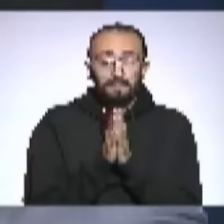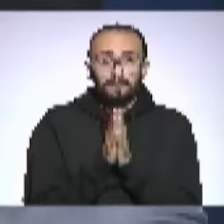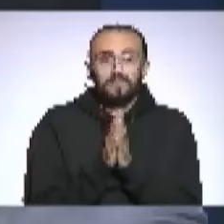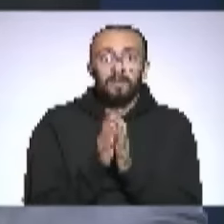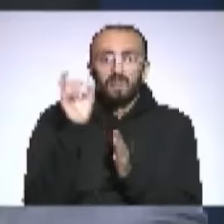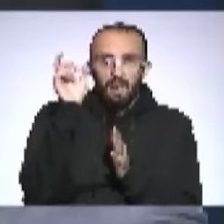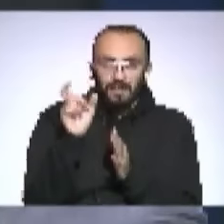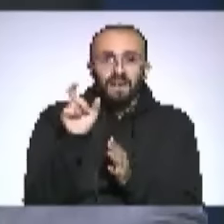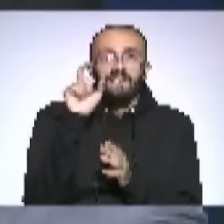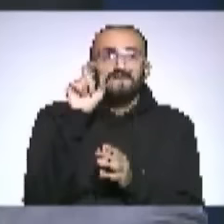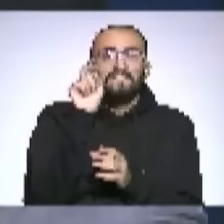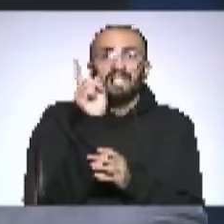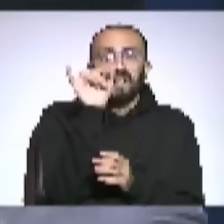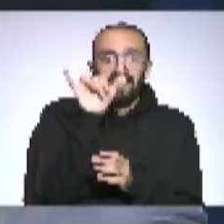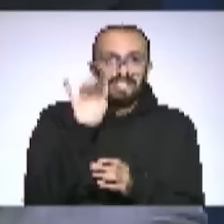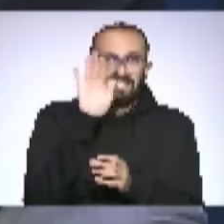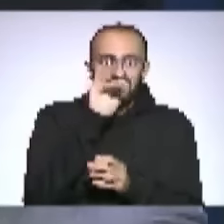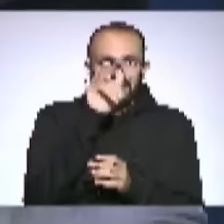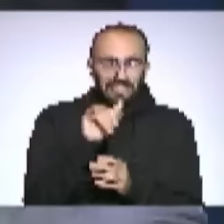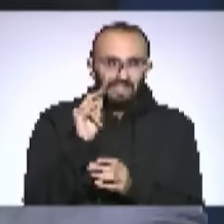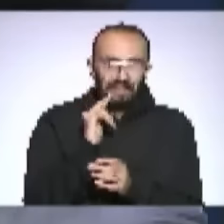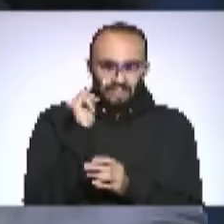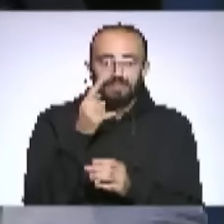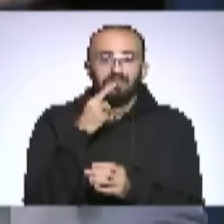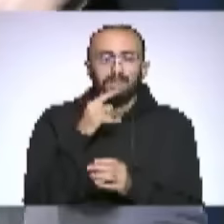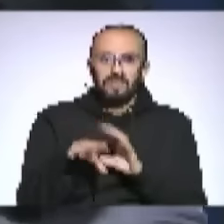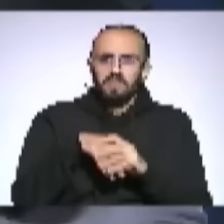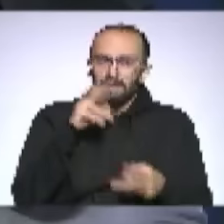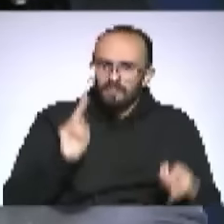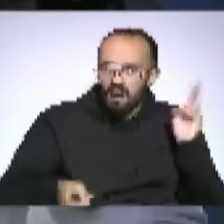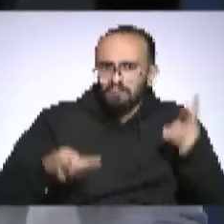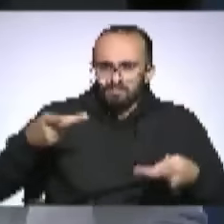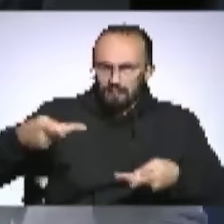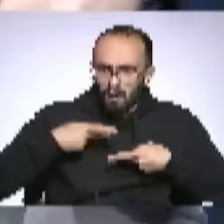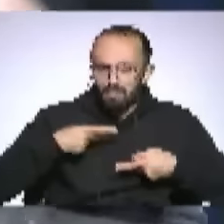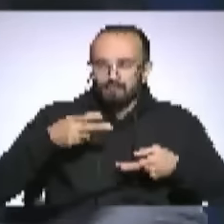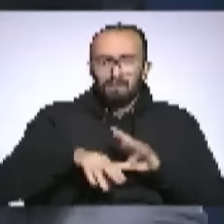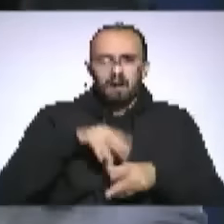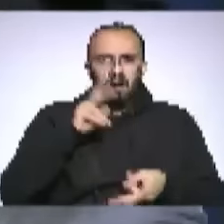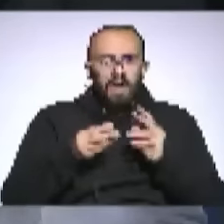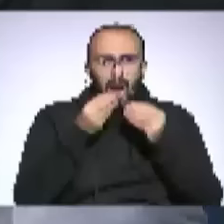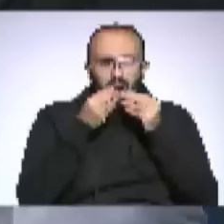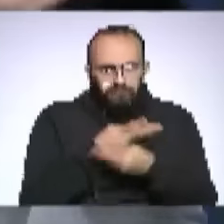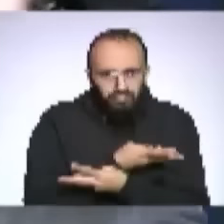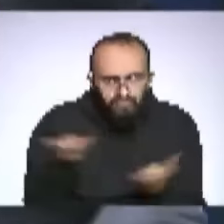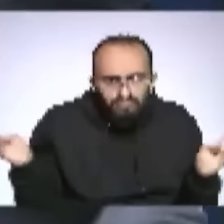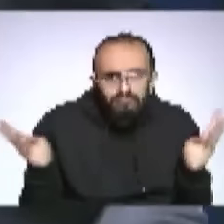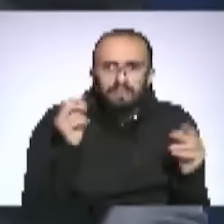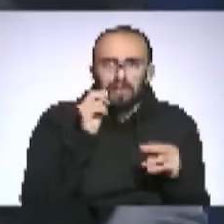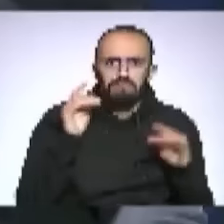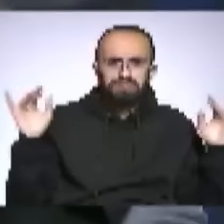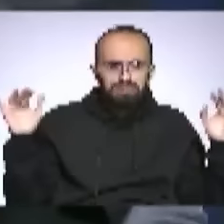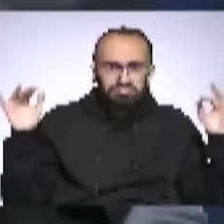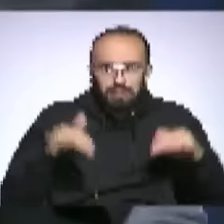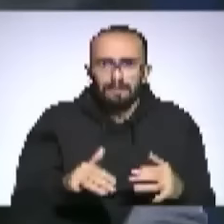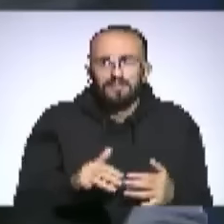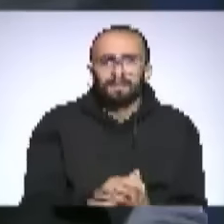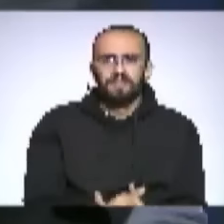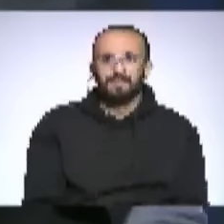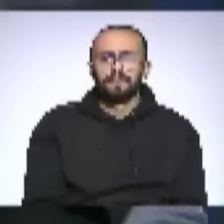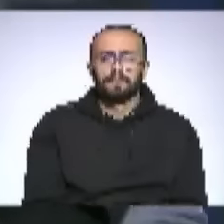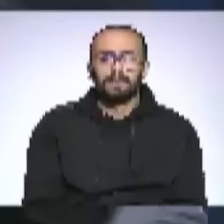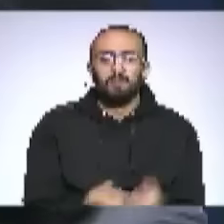دعاه ا يعمل له احتفال ويعمل له عشاء وجايب ناس كتير جدا